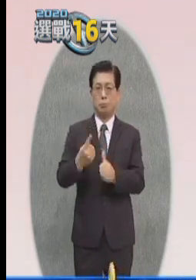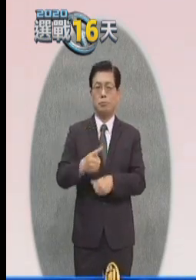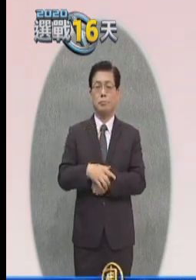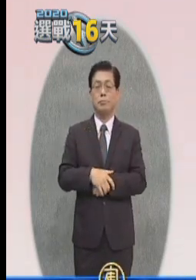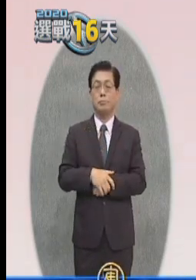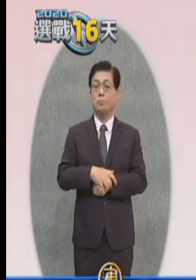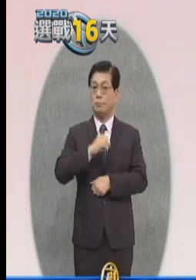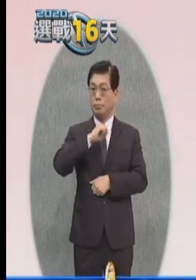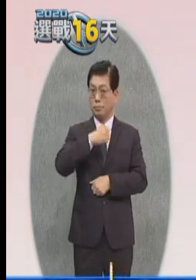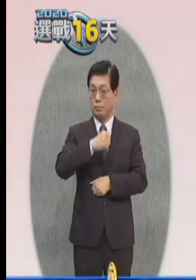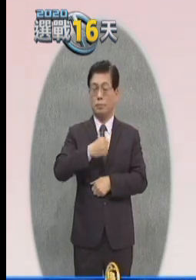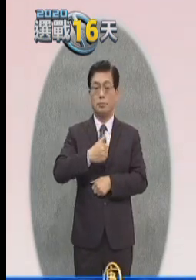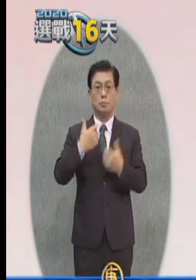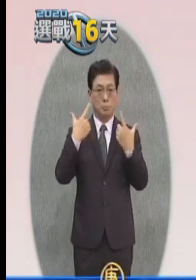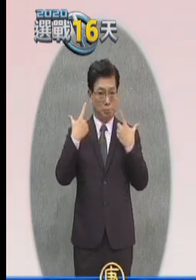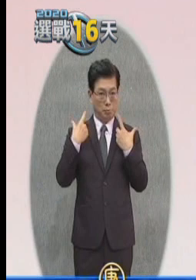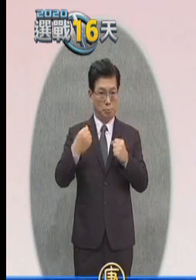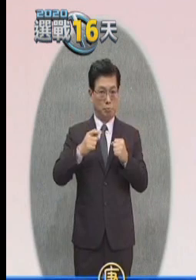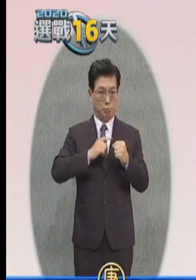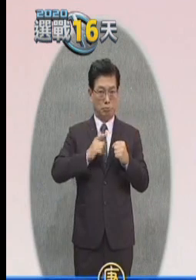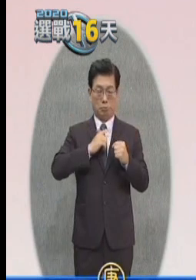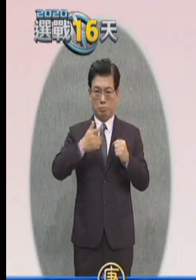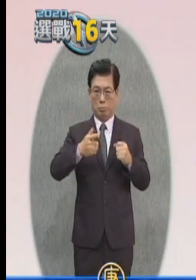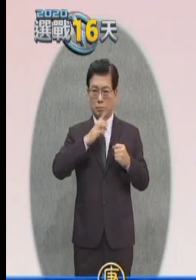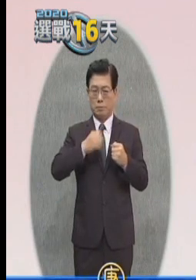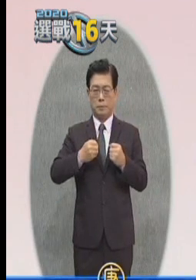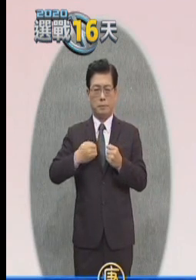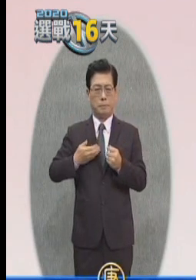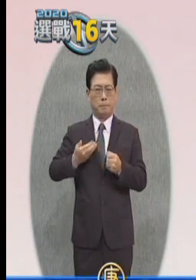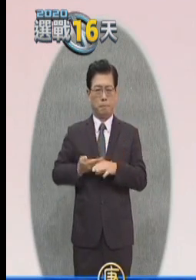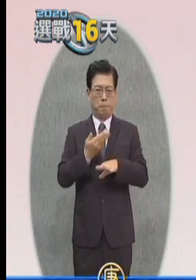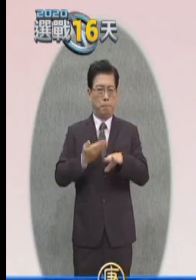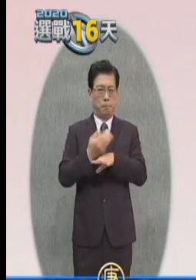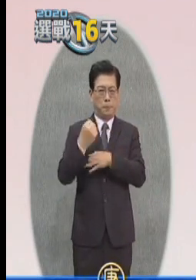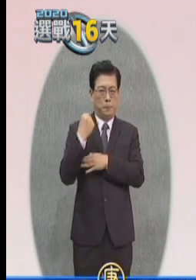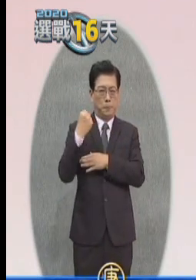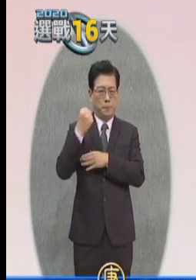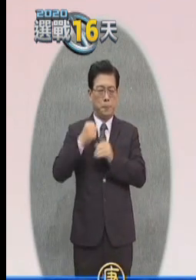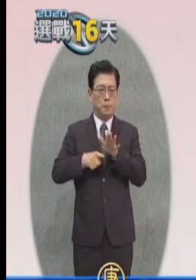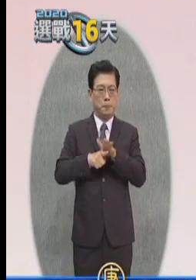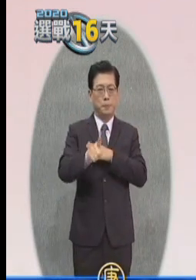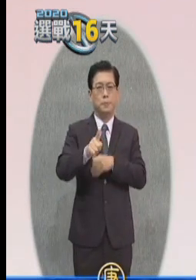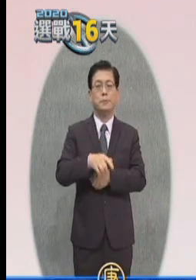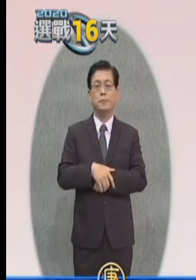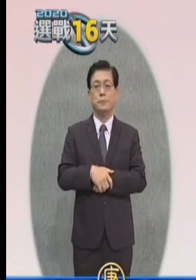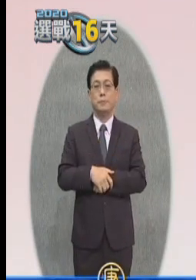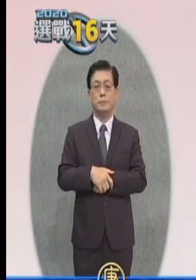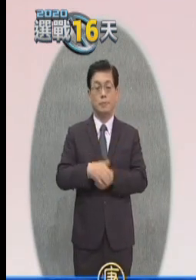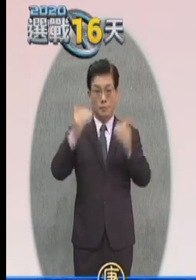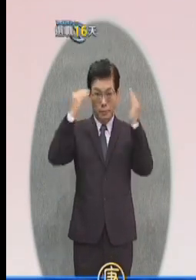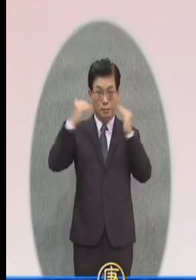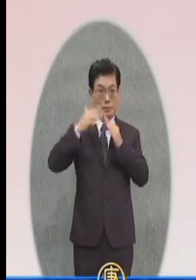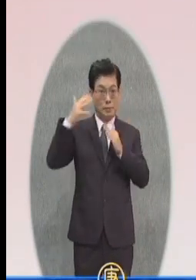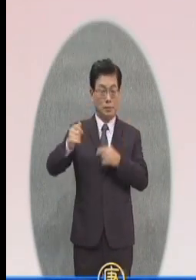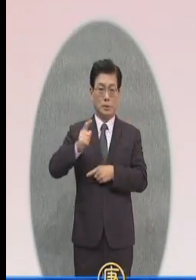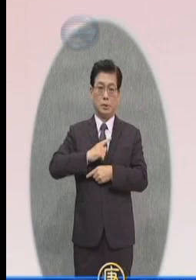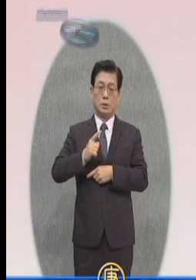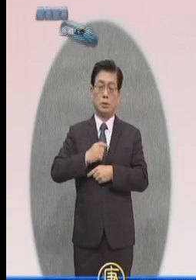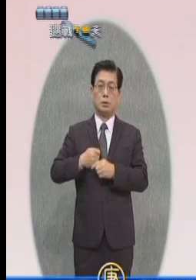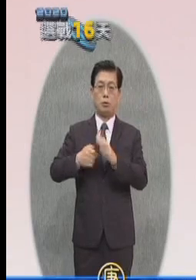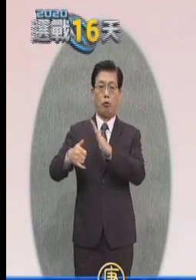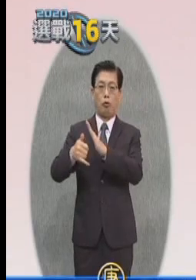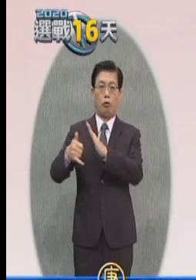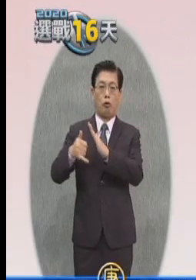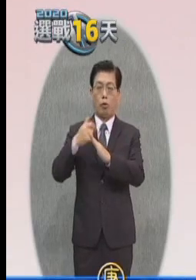湾，台湾正在大海里面乘风破浪，勇往直前。那么韩市长却坐在浴缸里